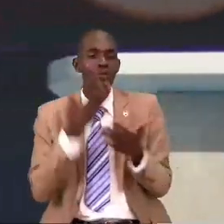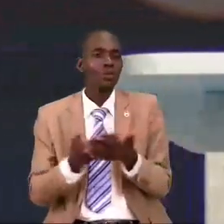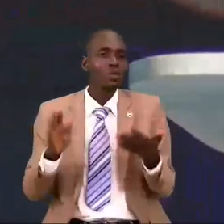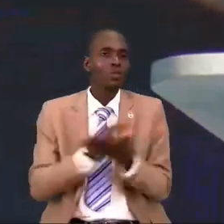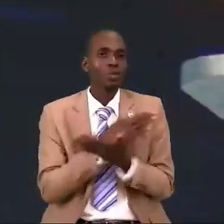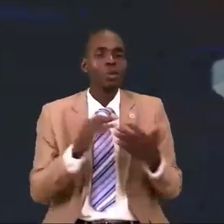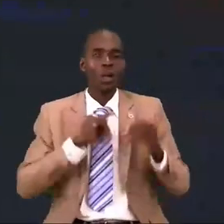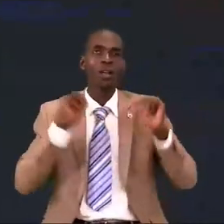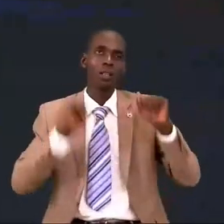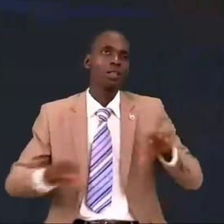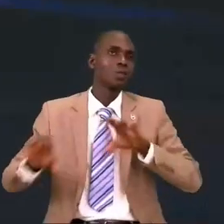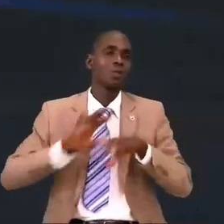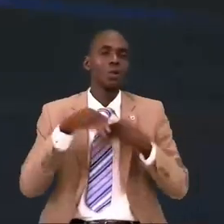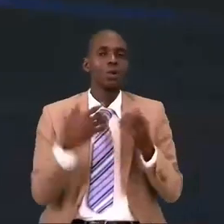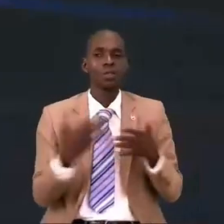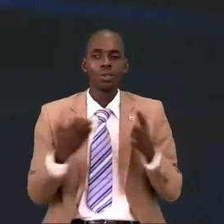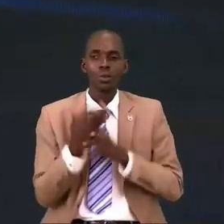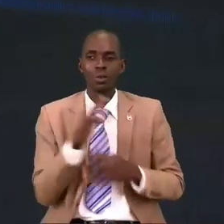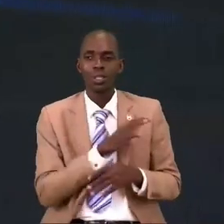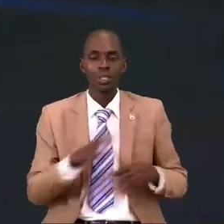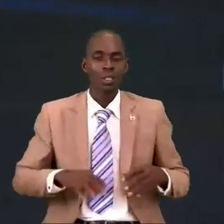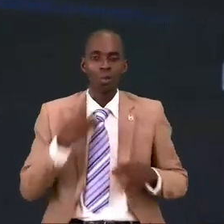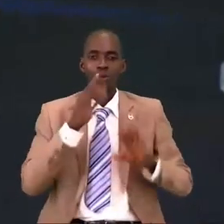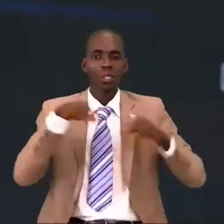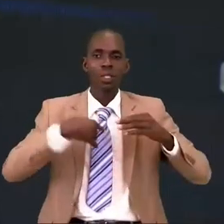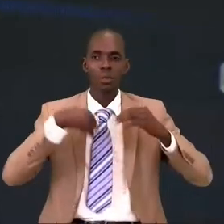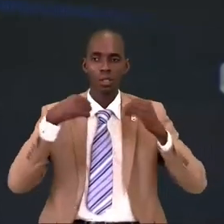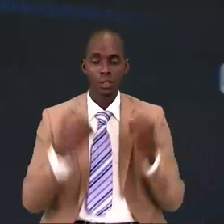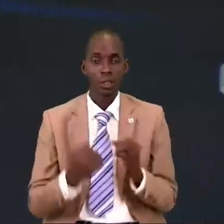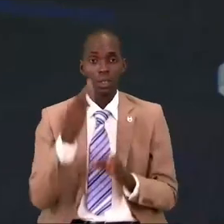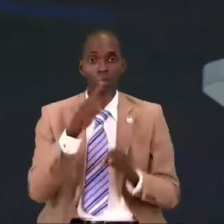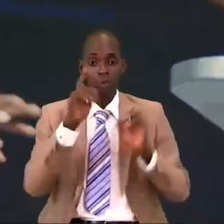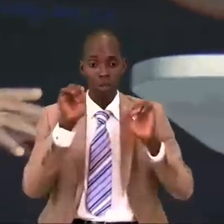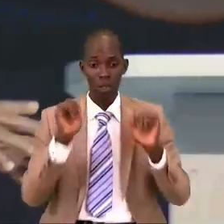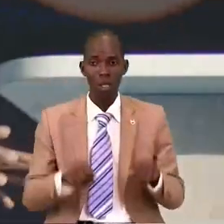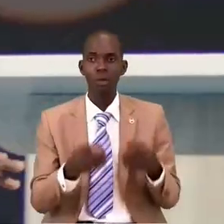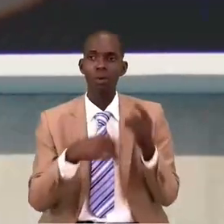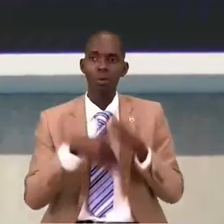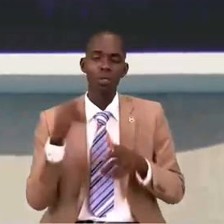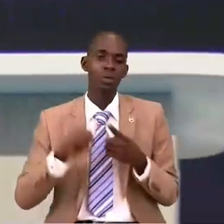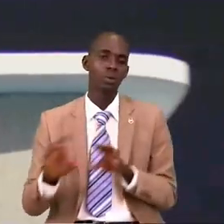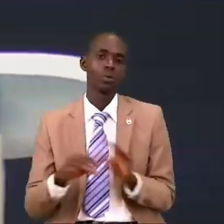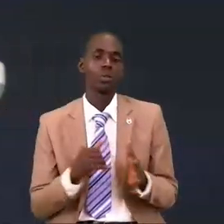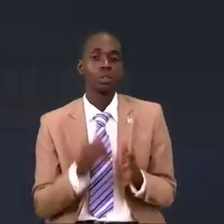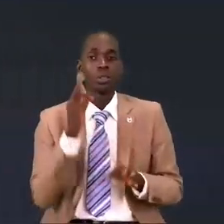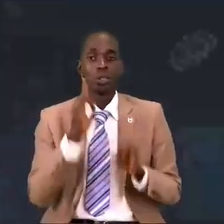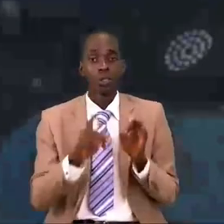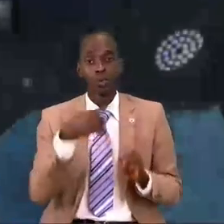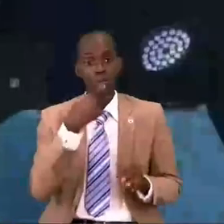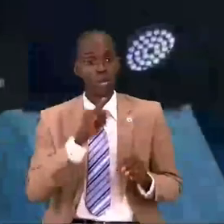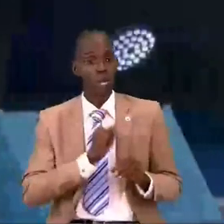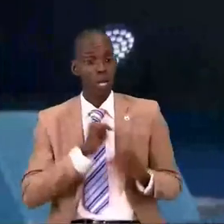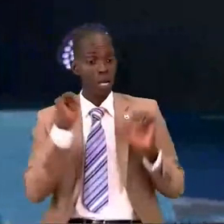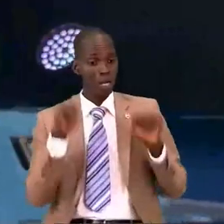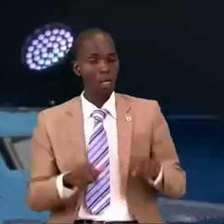sonne et fais-le. Si tu dis je peux, tu dois joindre ça avec je le ferai, je le ferai. Et David a